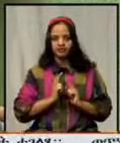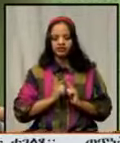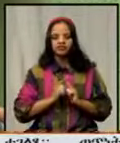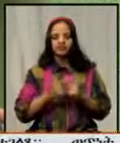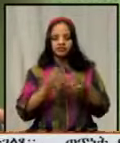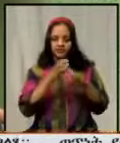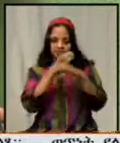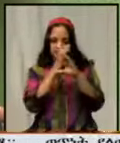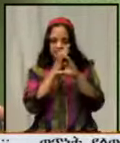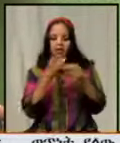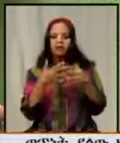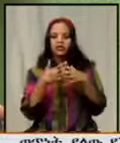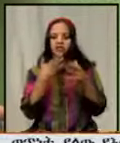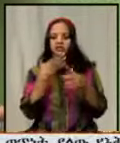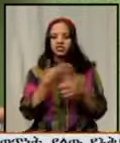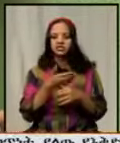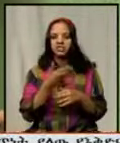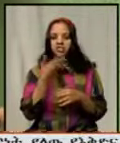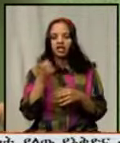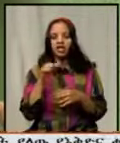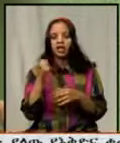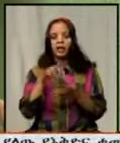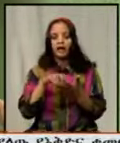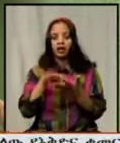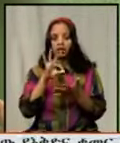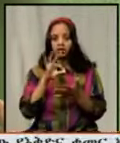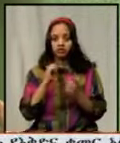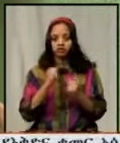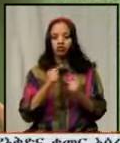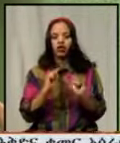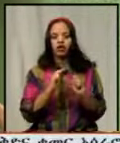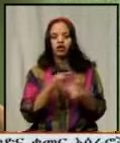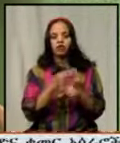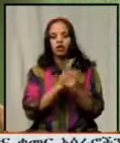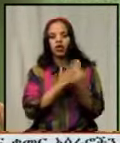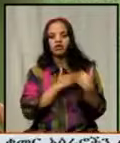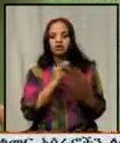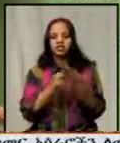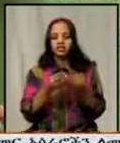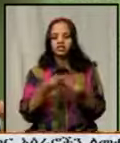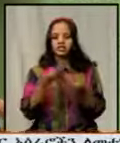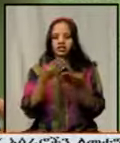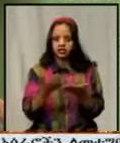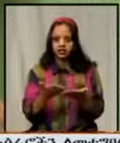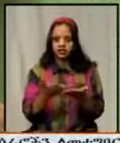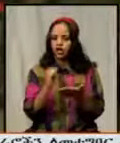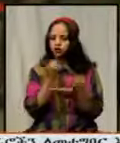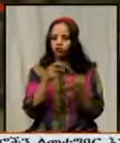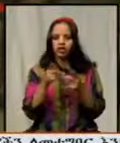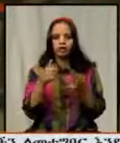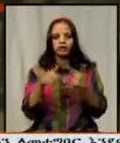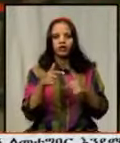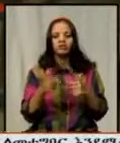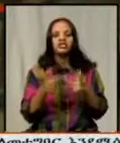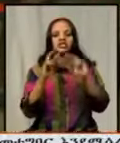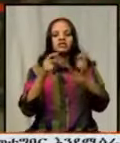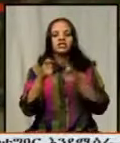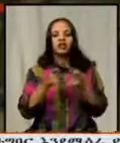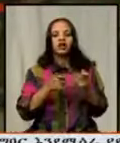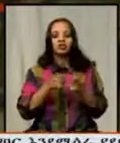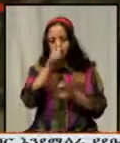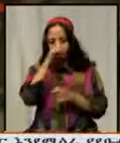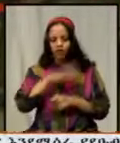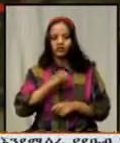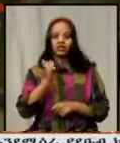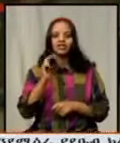ማሽኑ በተቻለ መጠን ገበያ ላይ ማግኘት ከቻልን እንሞክራለን። ያው ቢሮ ኃላፊው በጀት ከሰጠናቸው ከየትም ያመጡታል። ምክትል ርዕሰ መስተዳድሩ አቶ